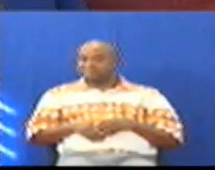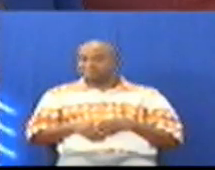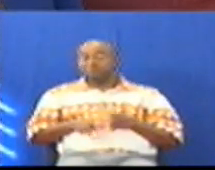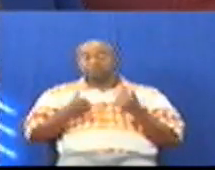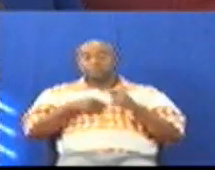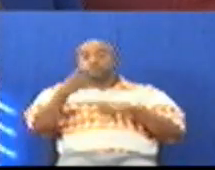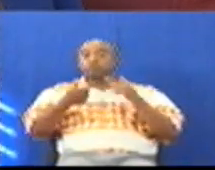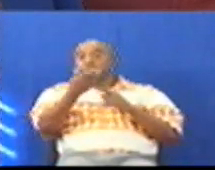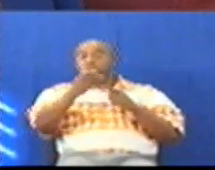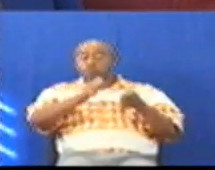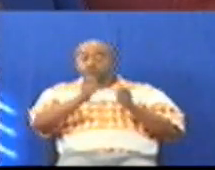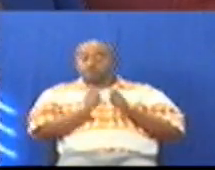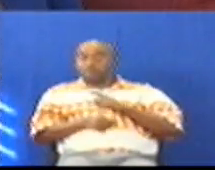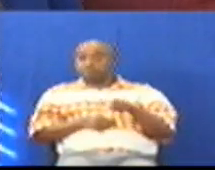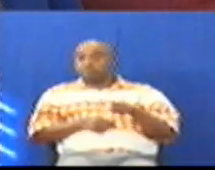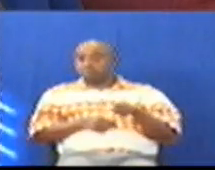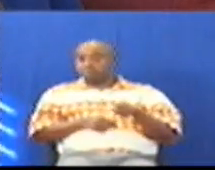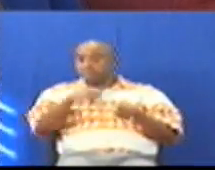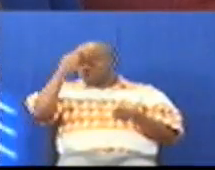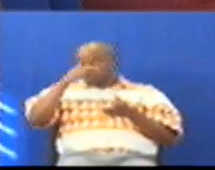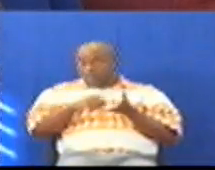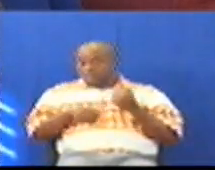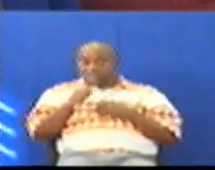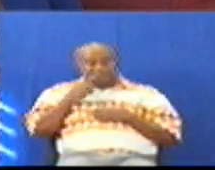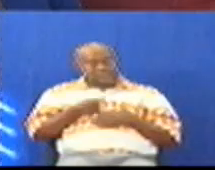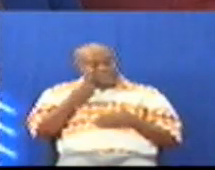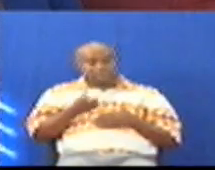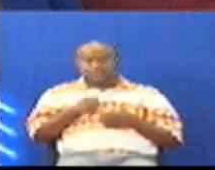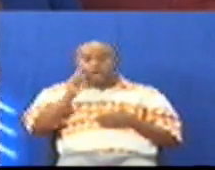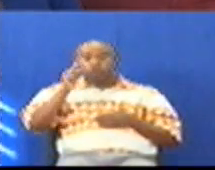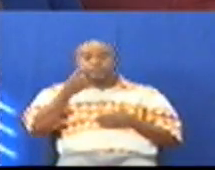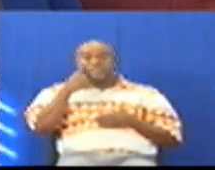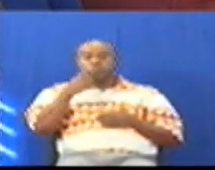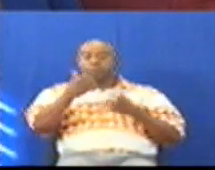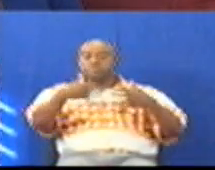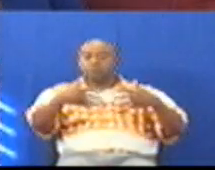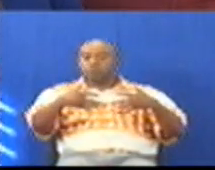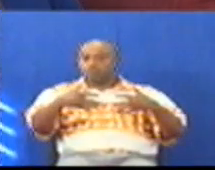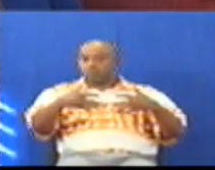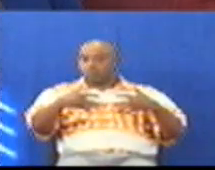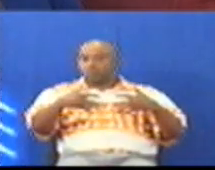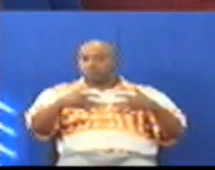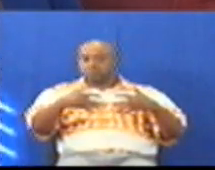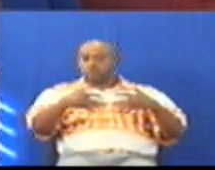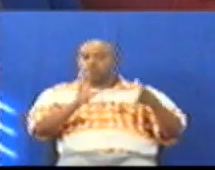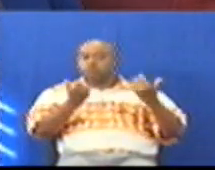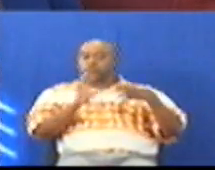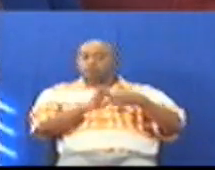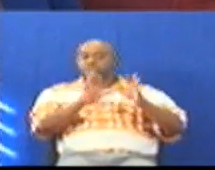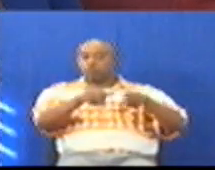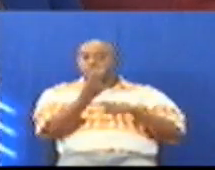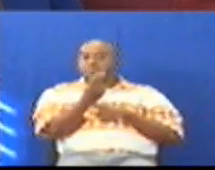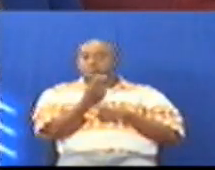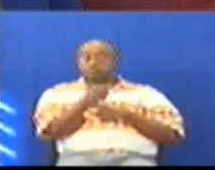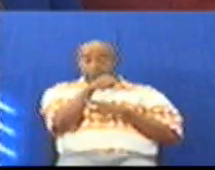Tunaendelea kurekebisha waheshimiwa, ndio maana tumesema tuna test mitambo ili tuweze kujua hiccups ndogo ndogo ziko wapi, na